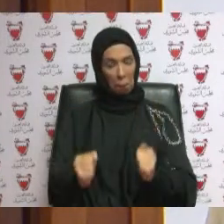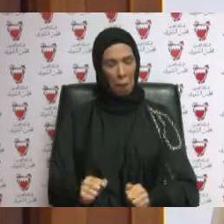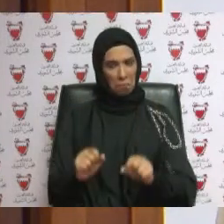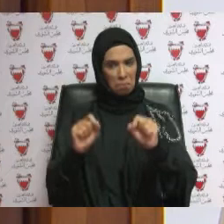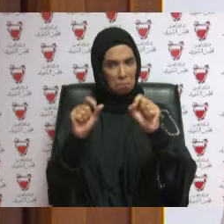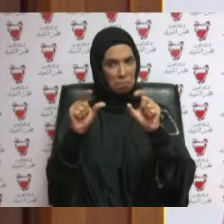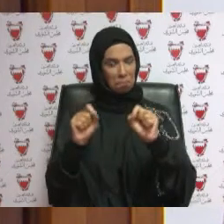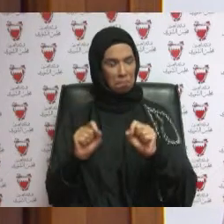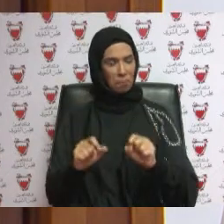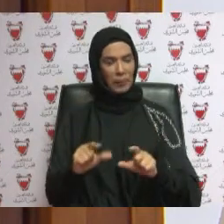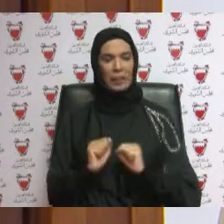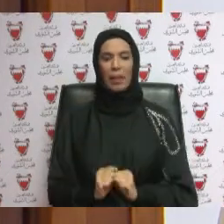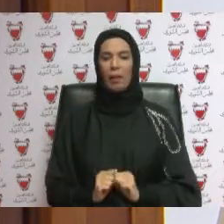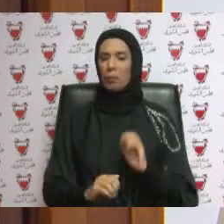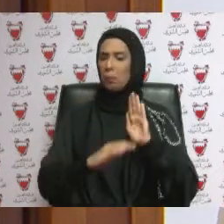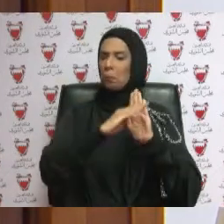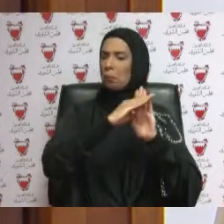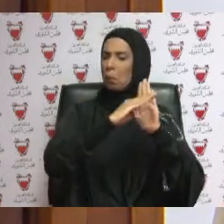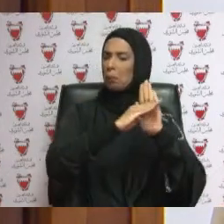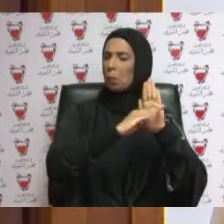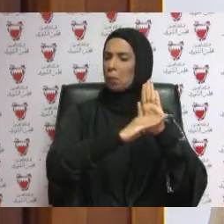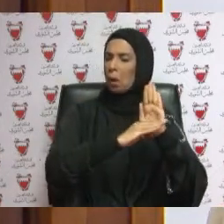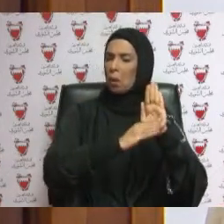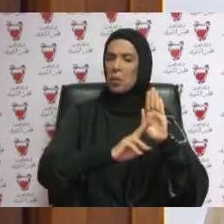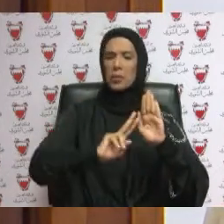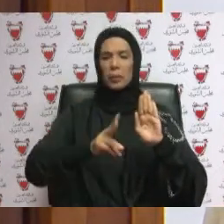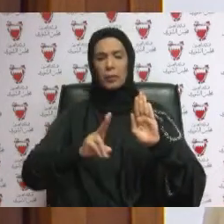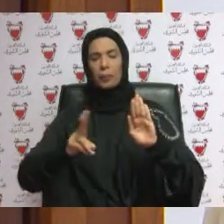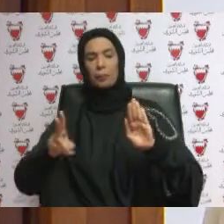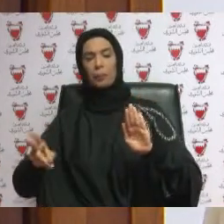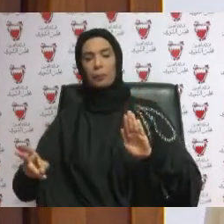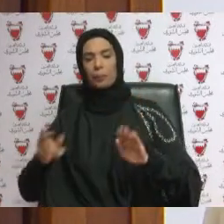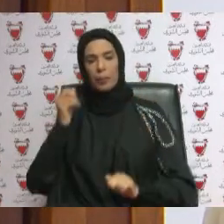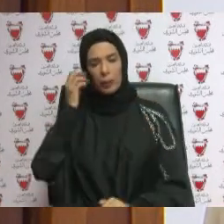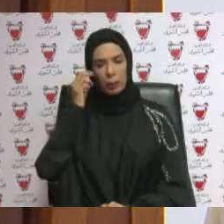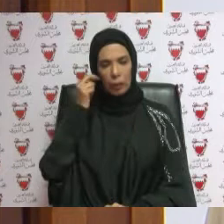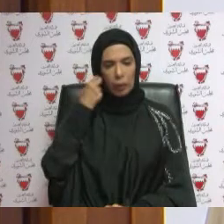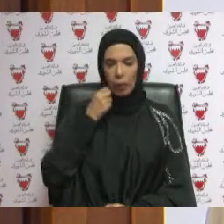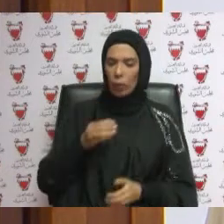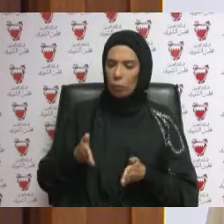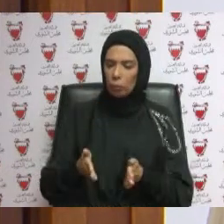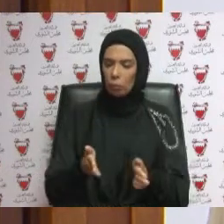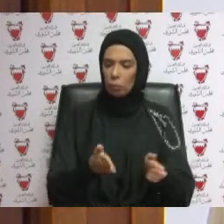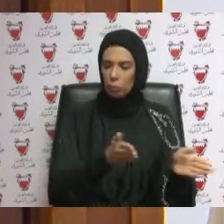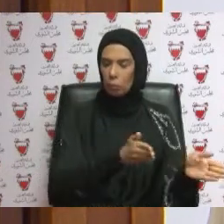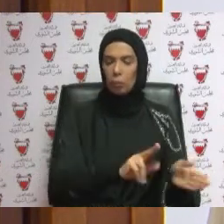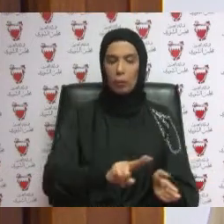ولها من الأنشطة والفعاليات في كافة المجالات